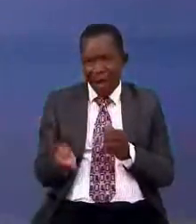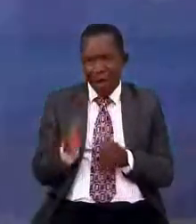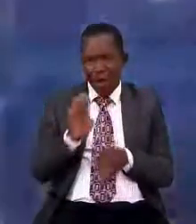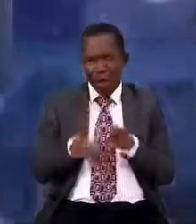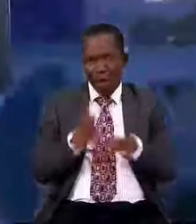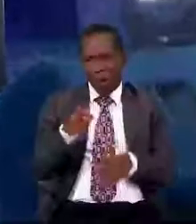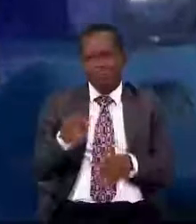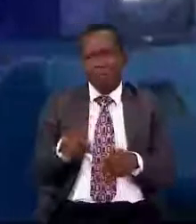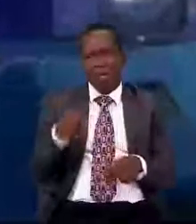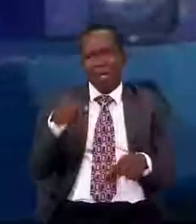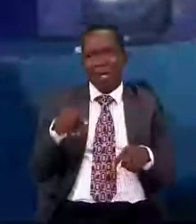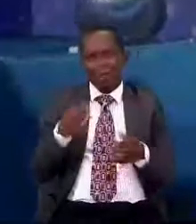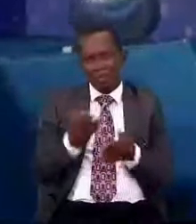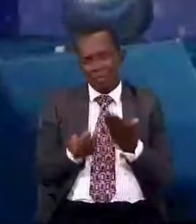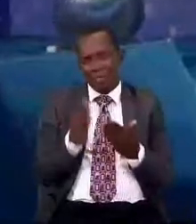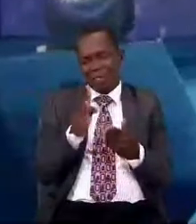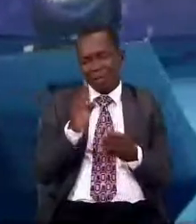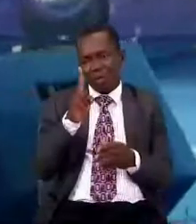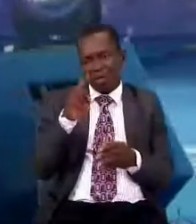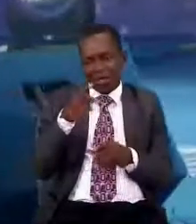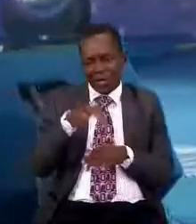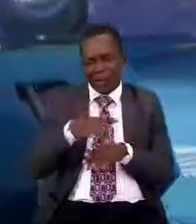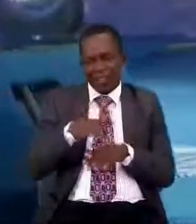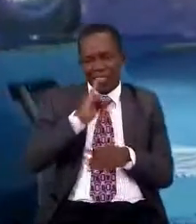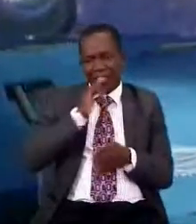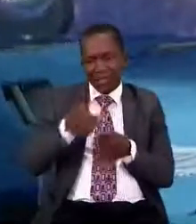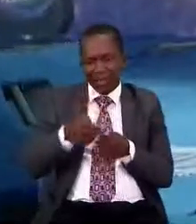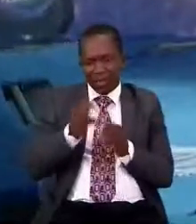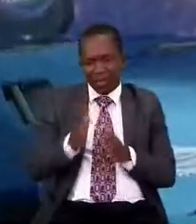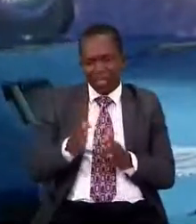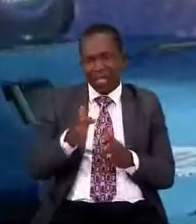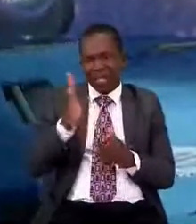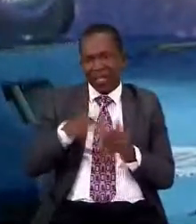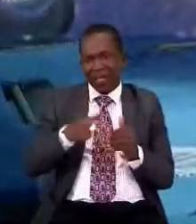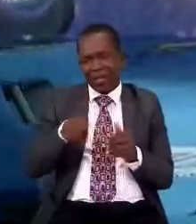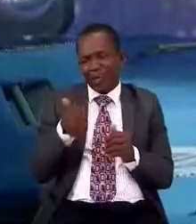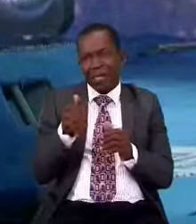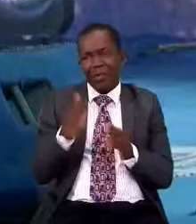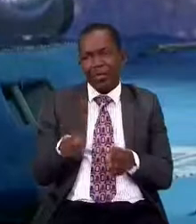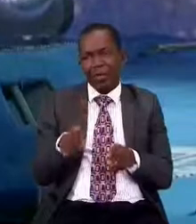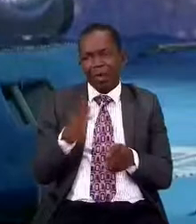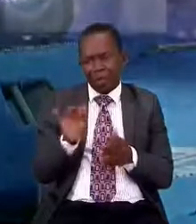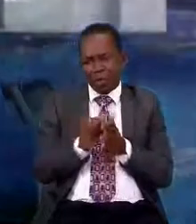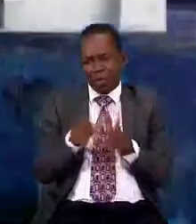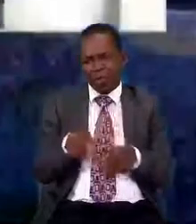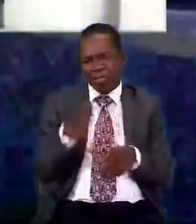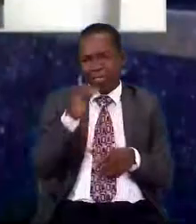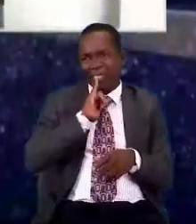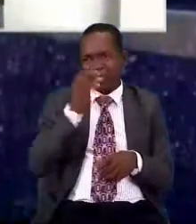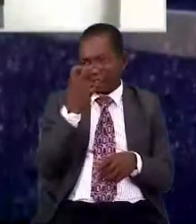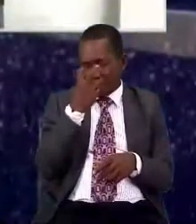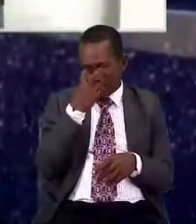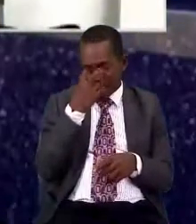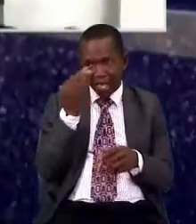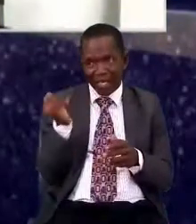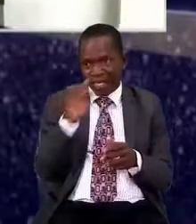plus coûteux que l'autre, il ne croit pas que ça peut venir être au même niveau que l'autre. Alors, ils sont aveugles.